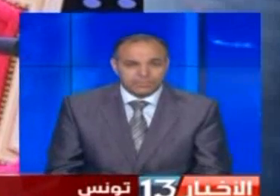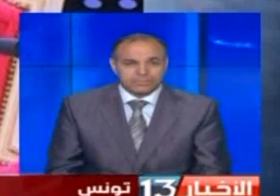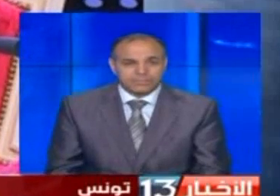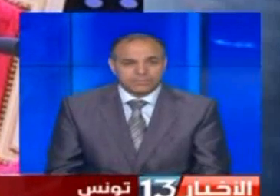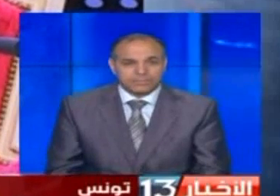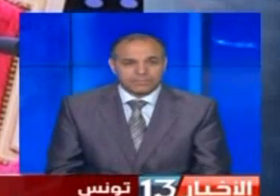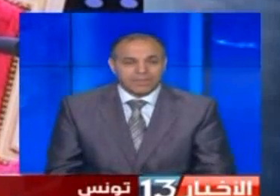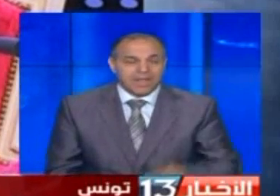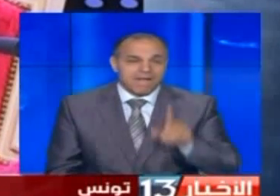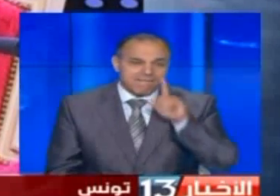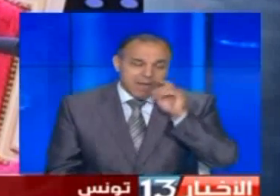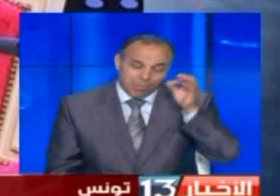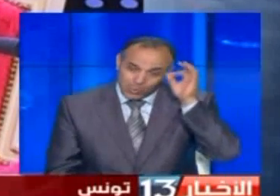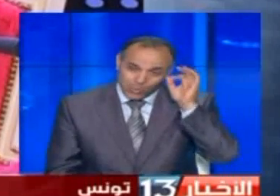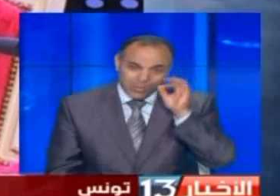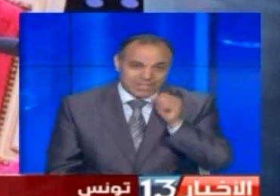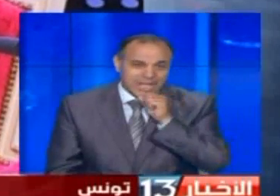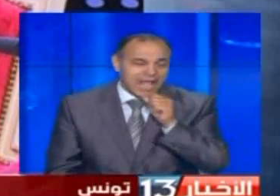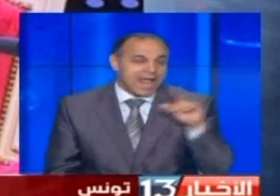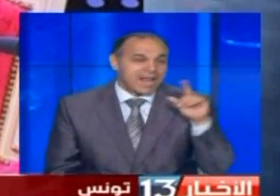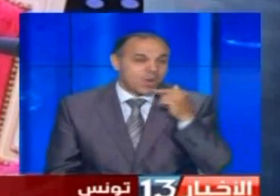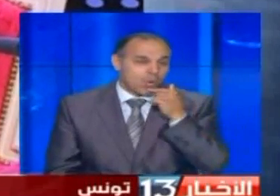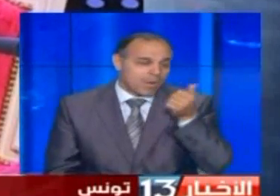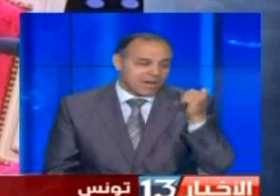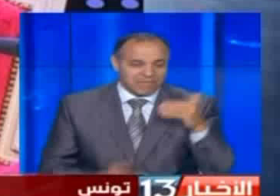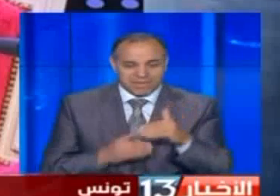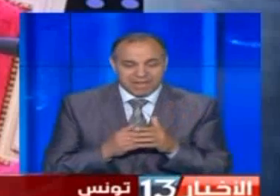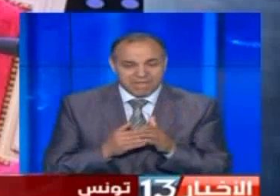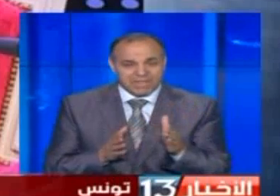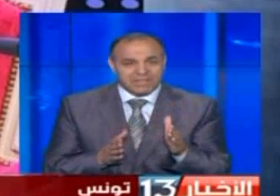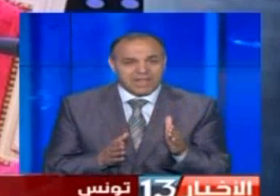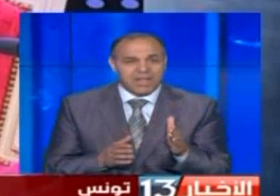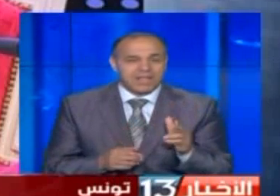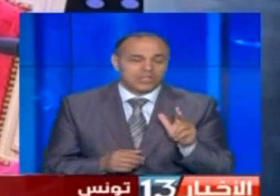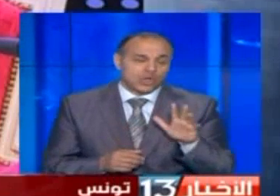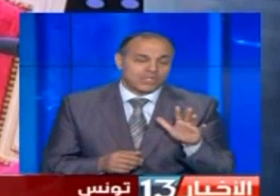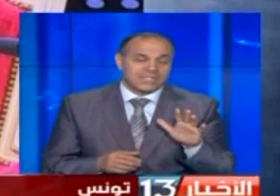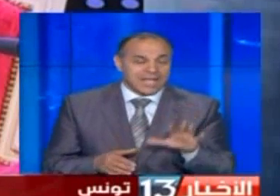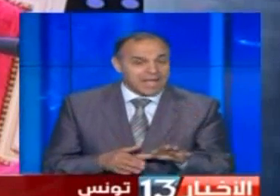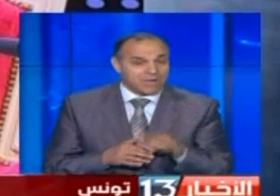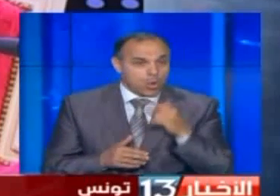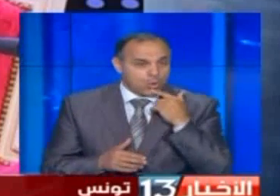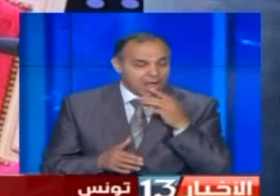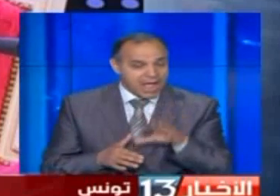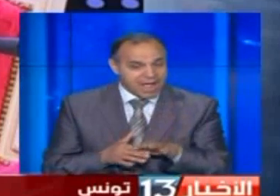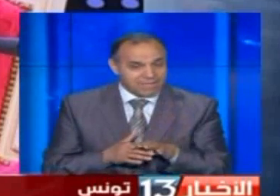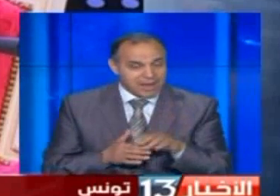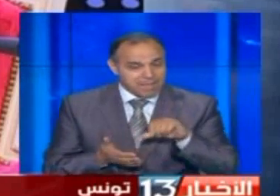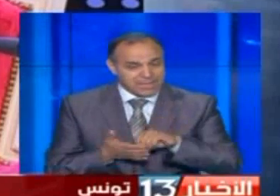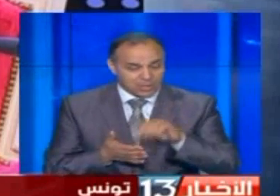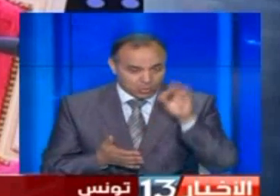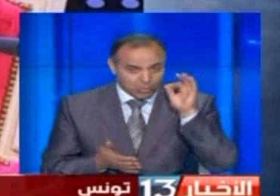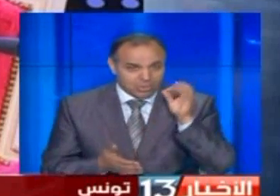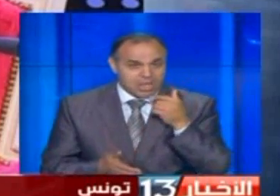بعرض عجبي للفنانة التونسية ليلى حجيج، تم ليلة أمس افتتاح الدورة 35 لمهرجان المدينة